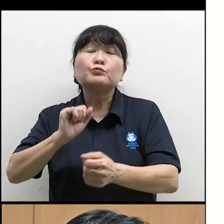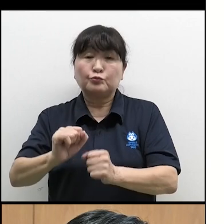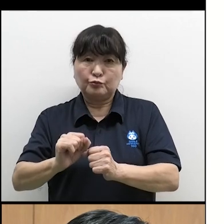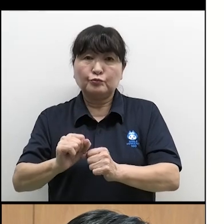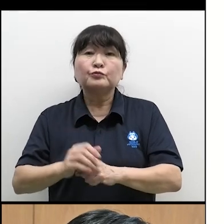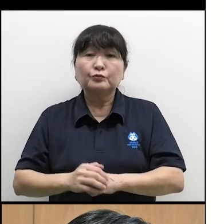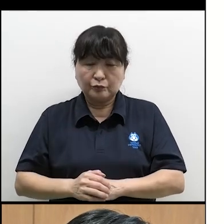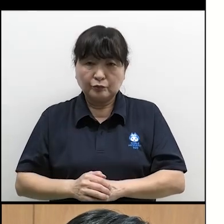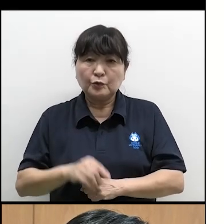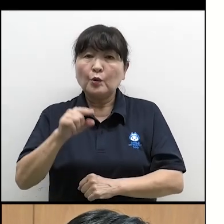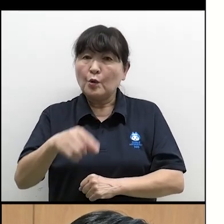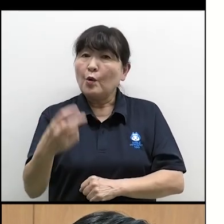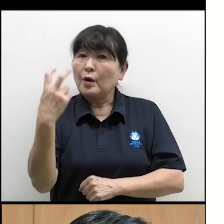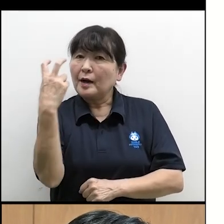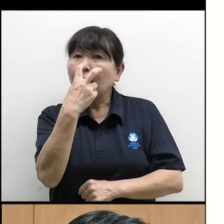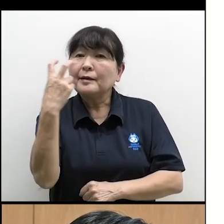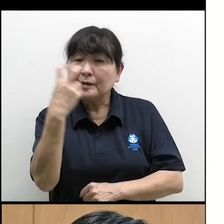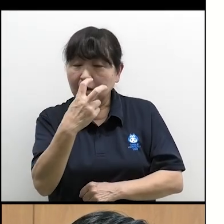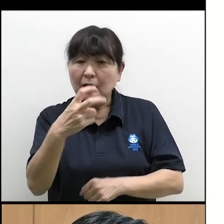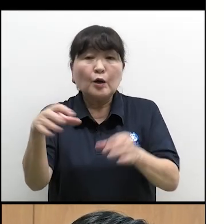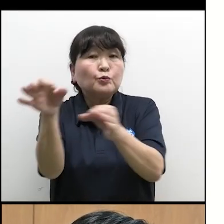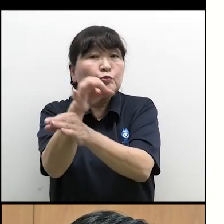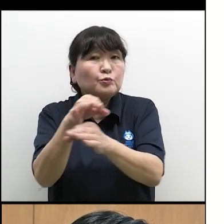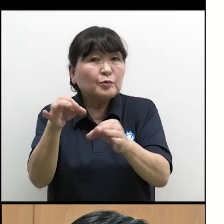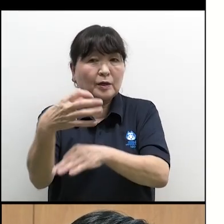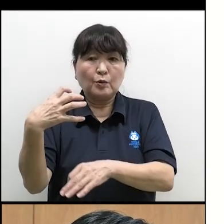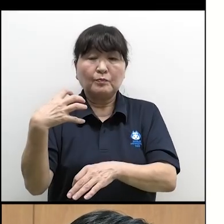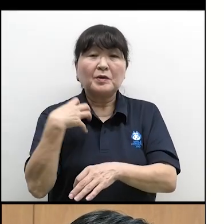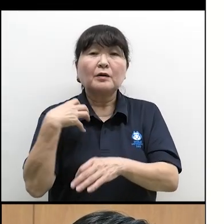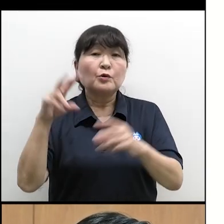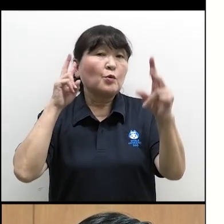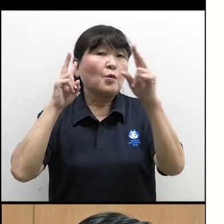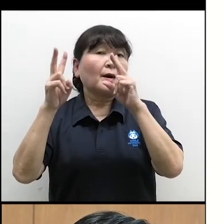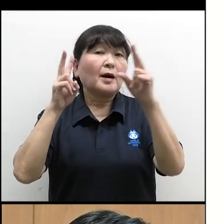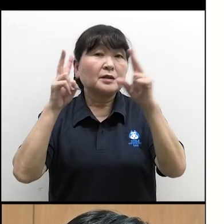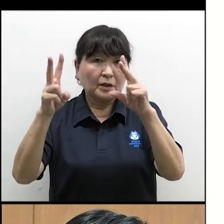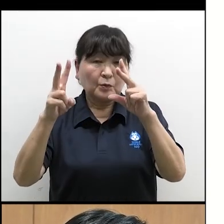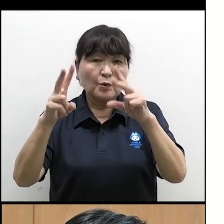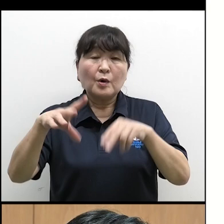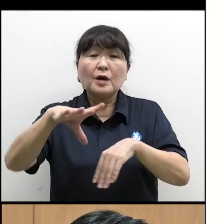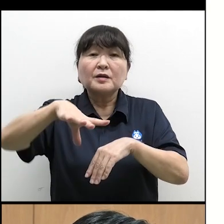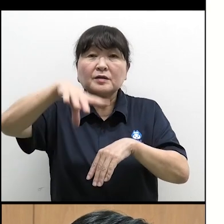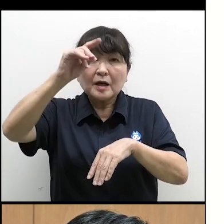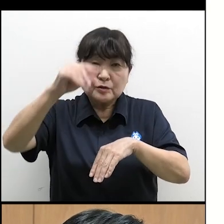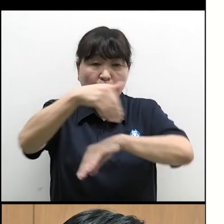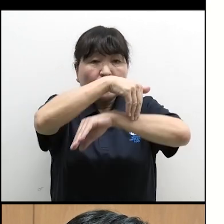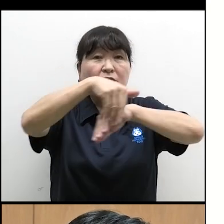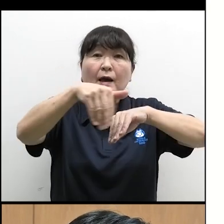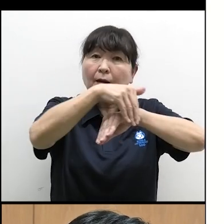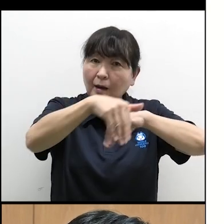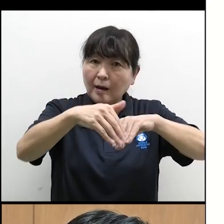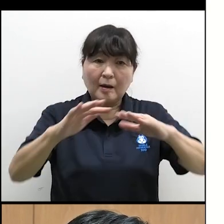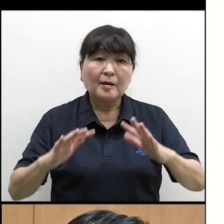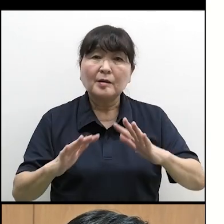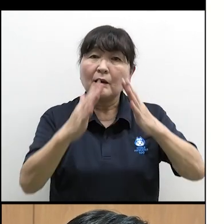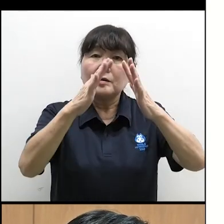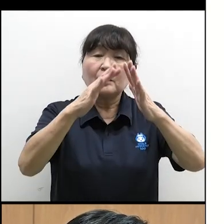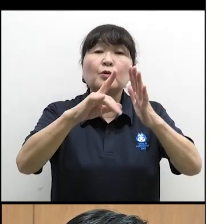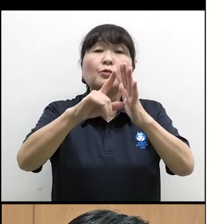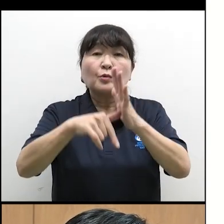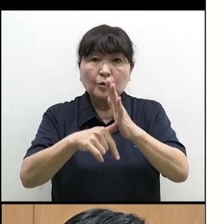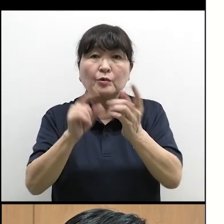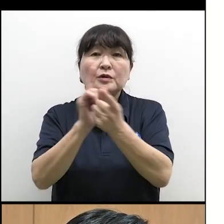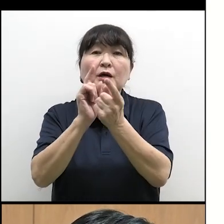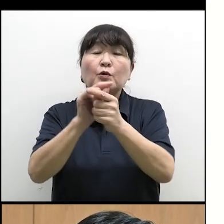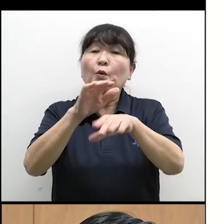管理運営する事業者も設計建設工事の段階から関わっていただくデザインビルドオペレーション方